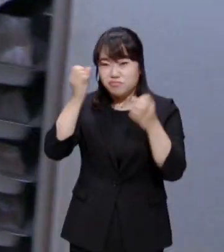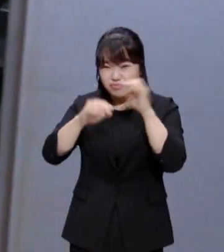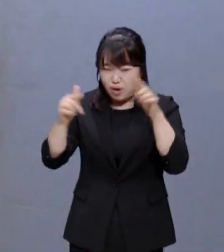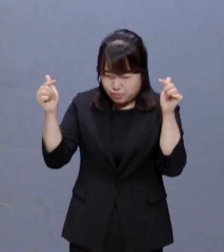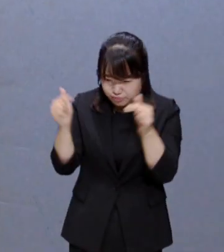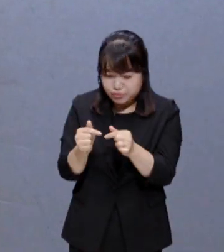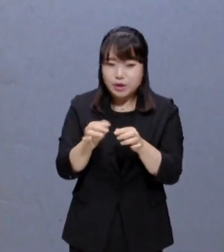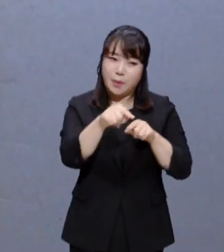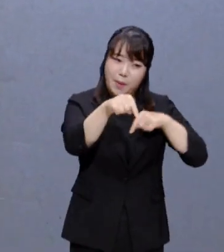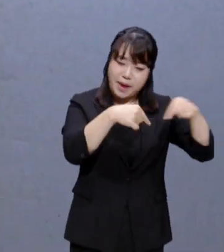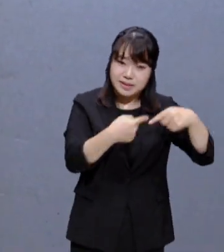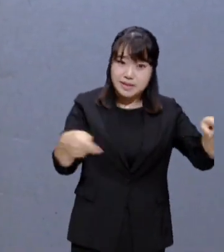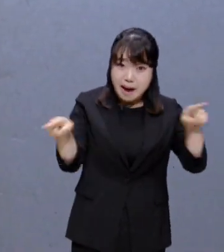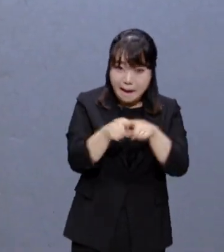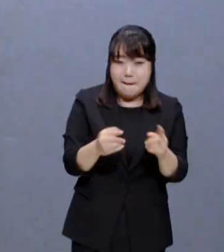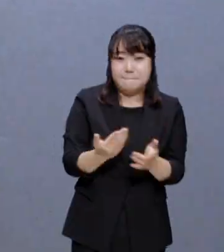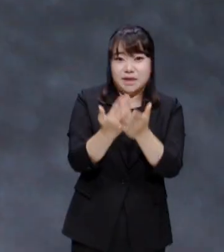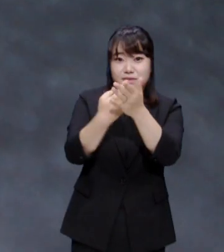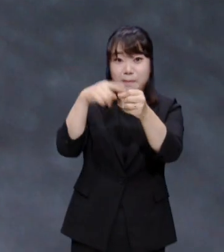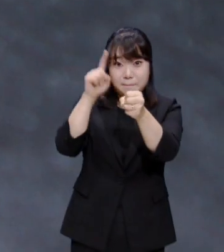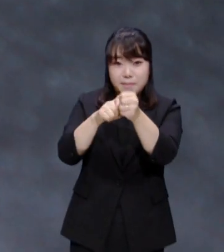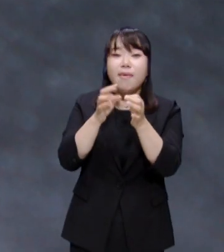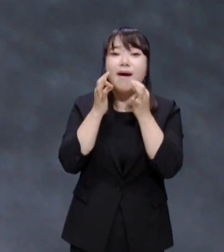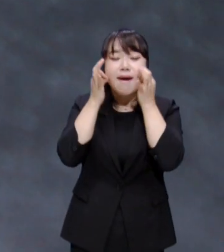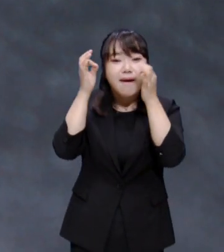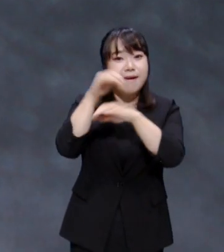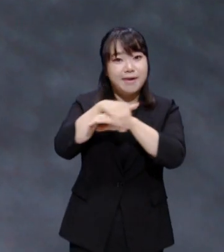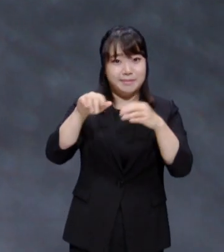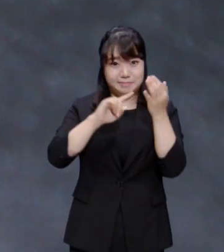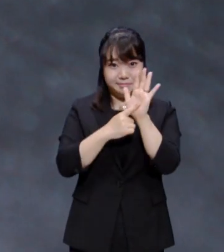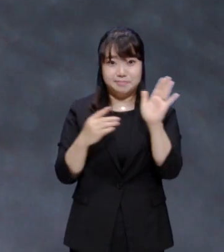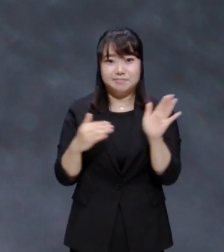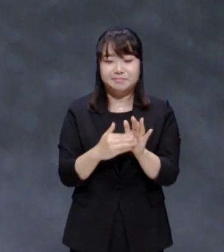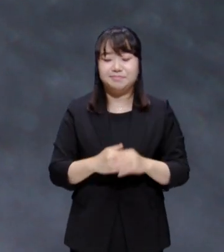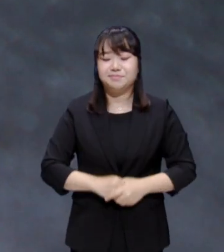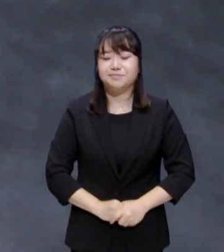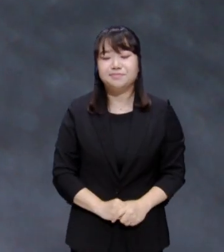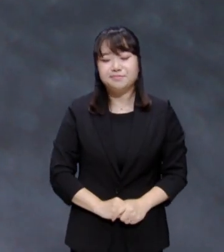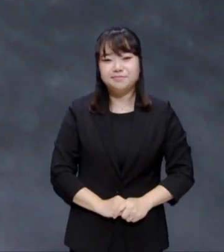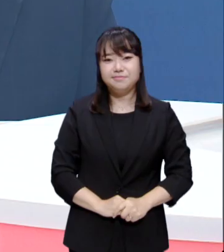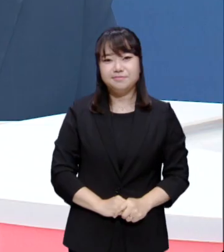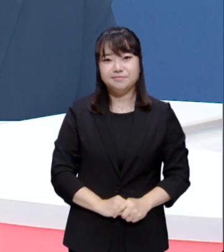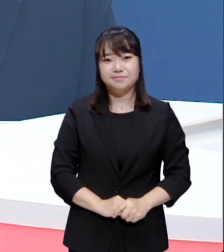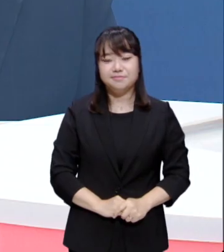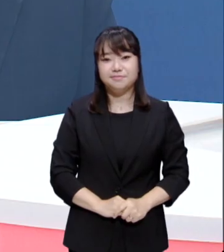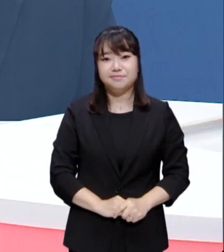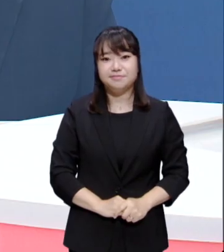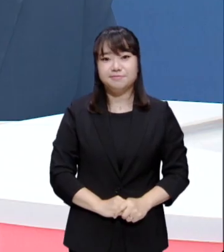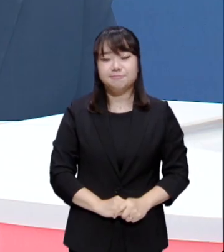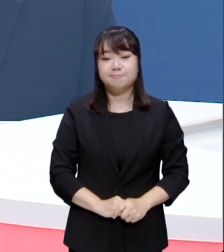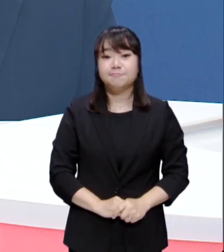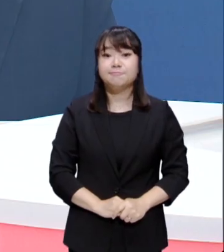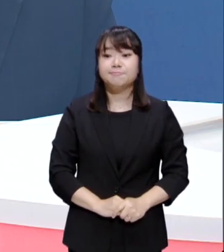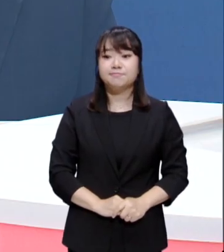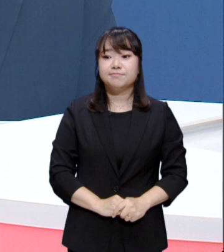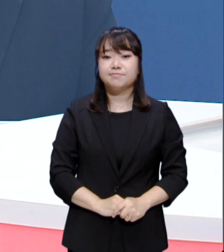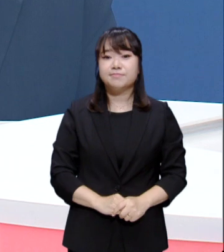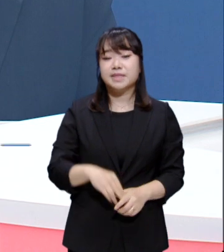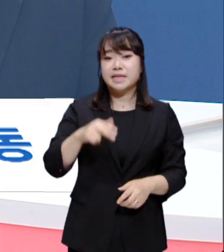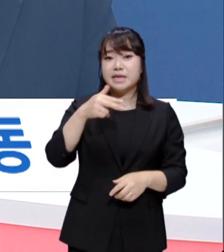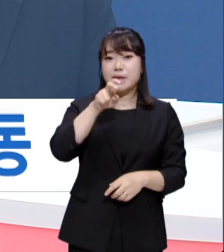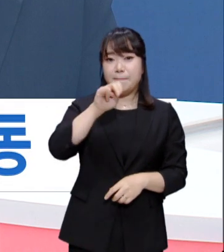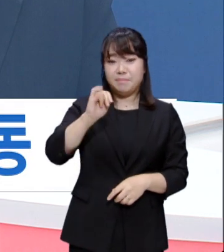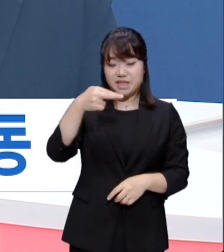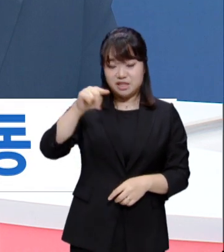접목해 지속가능한 도시 조성에도 나섭니다. BTV 뉴스 이재훈입니다. 네, 민선 8기